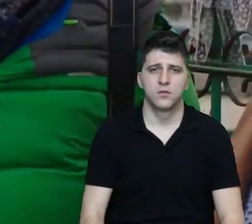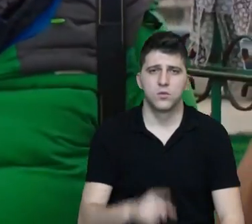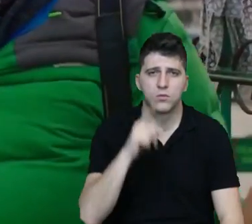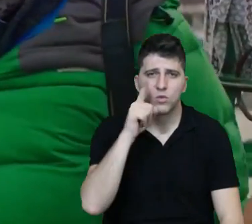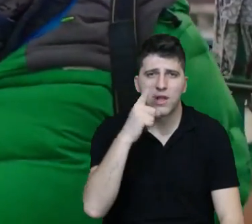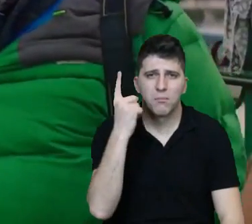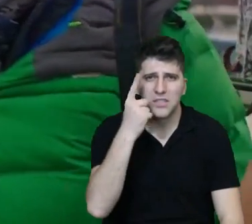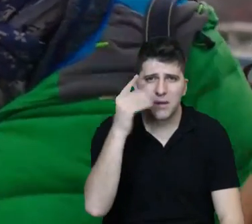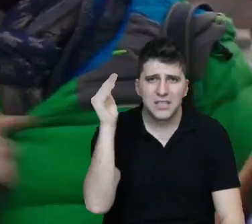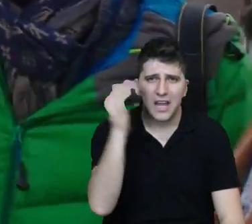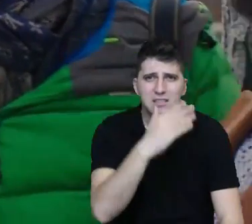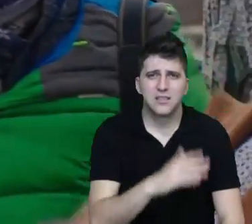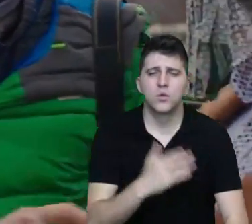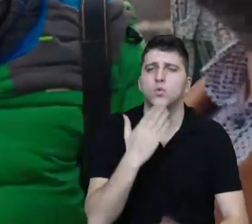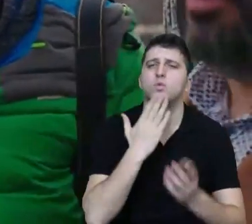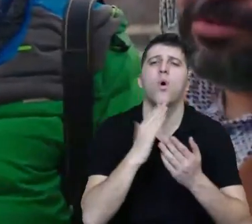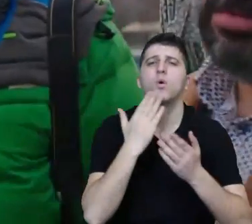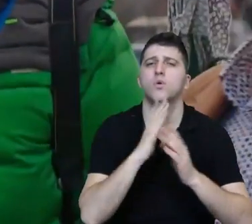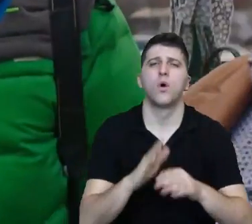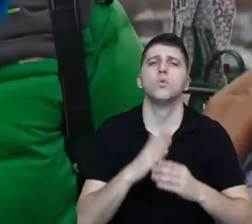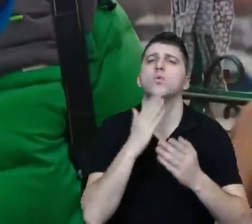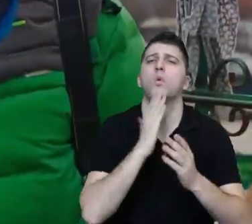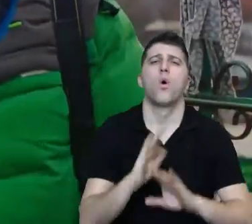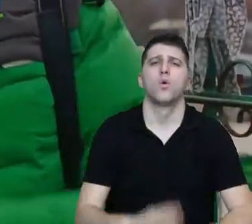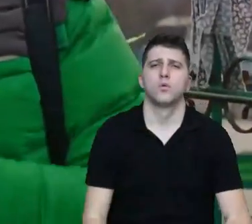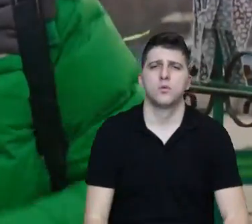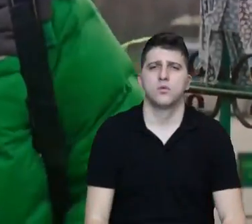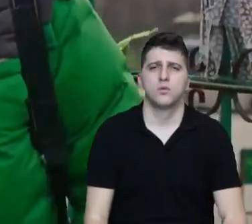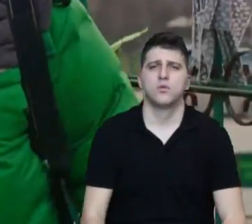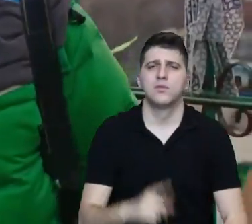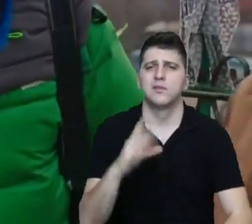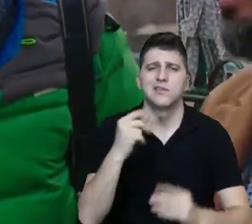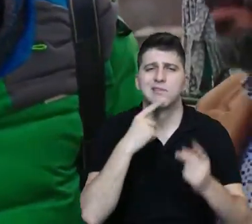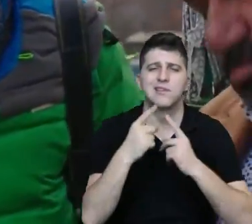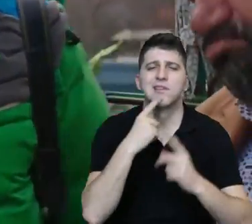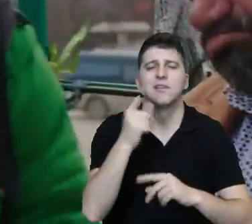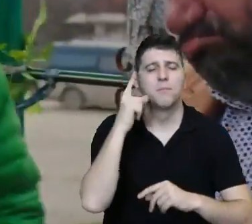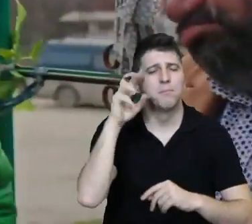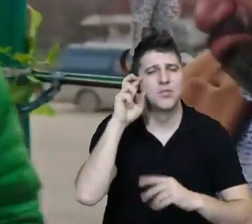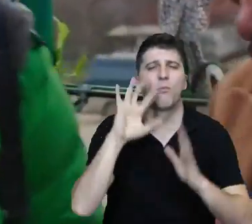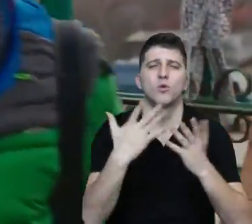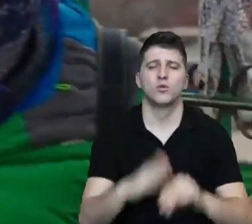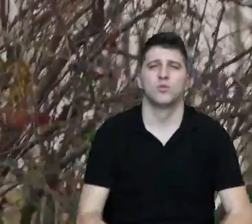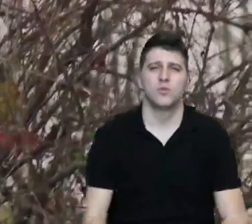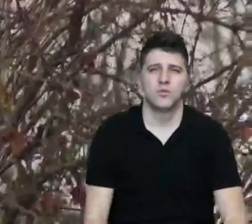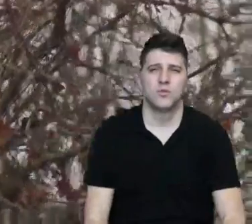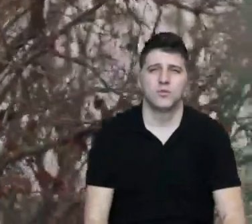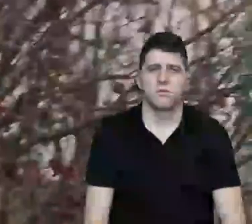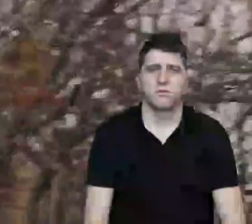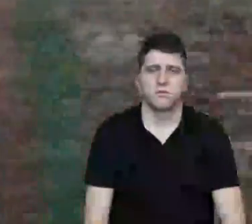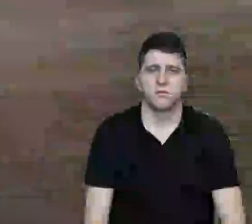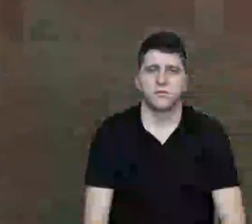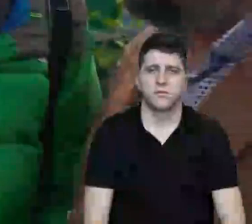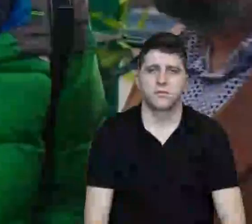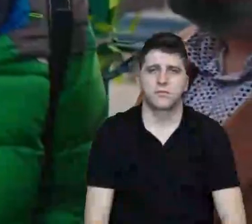Şuradan bir şey mi geçti? Yok, yok. Yok canım, sen söylentilerden etkilendin. Dağların arasında yeşil bir